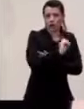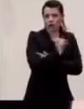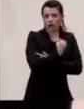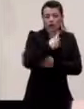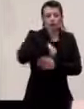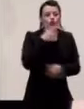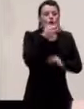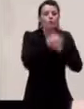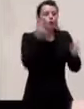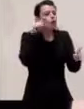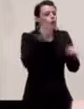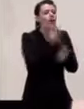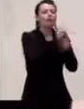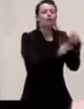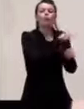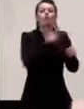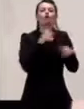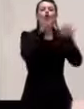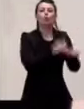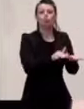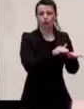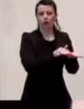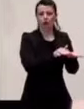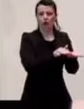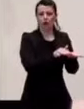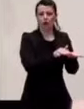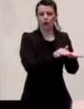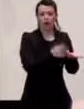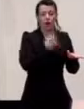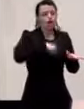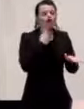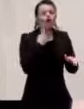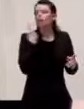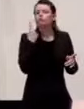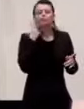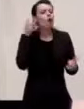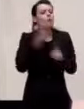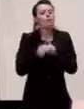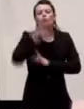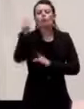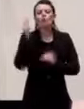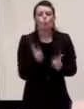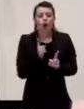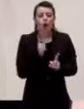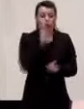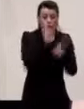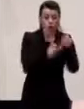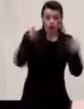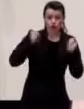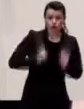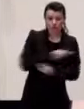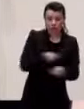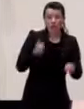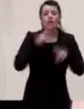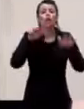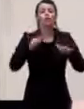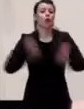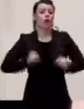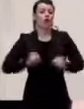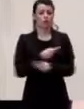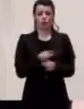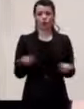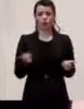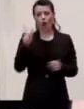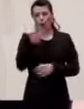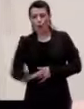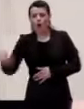nostro baricentro è sempre stata la tutela e la salute dei cittadini lombardi e di quelli più